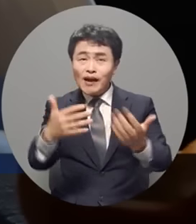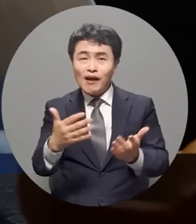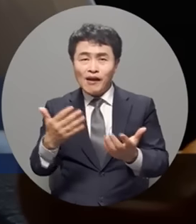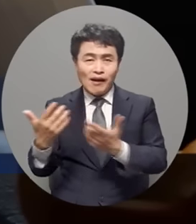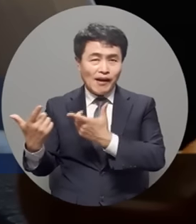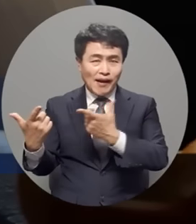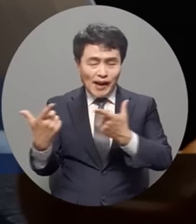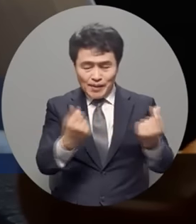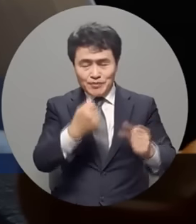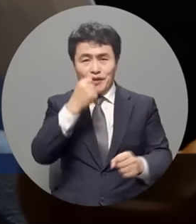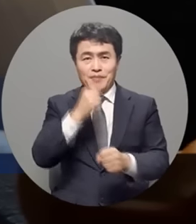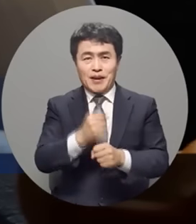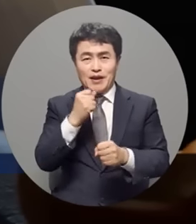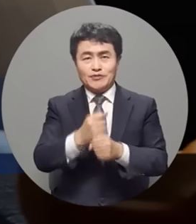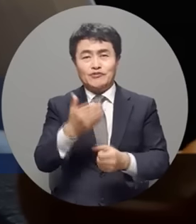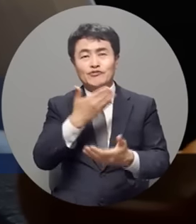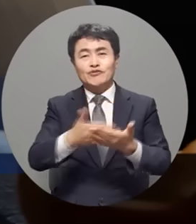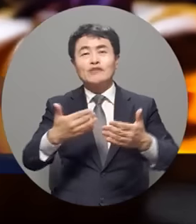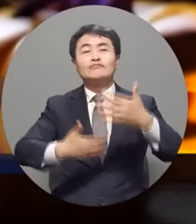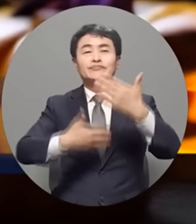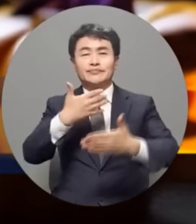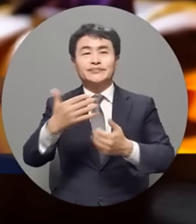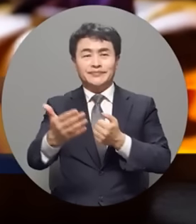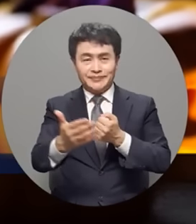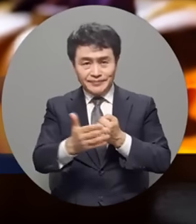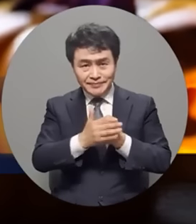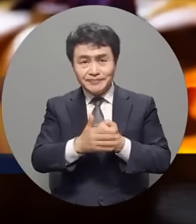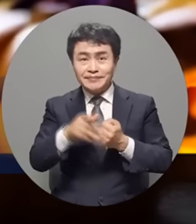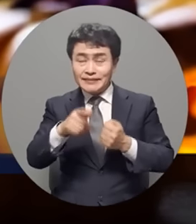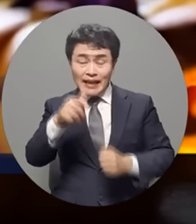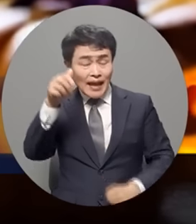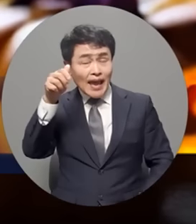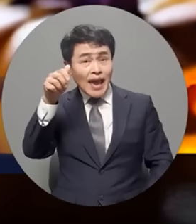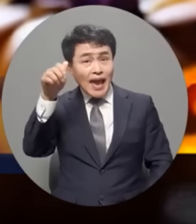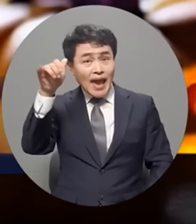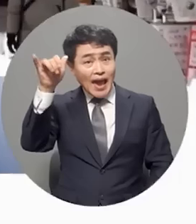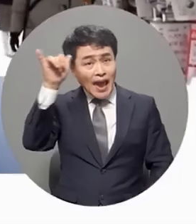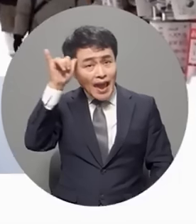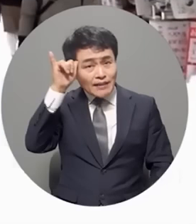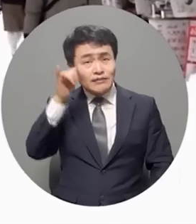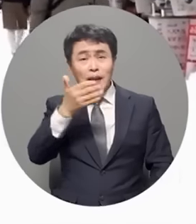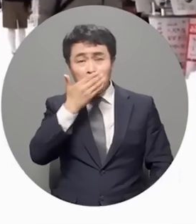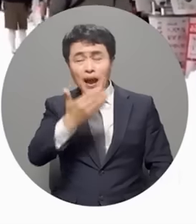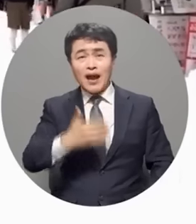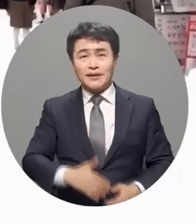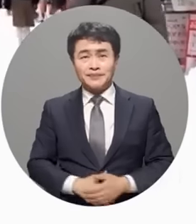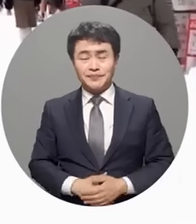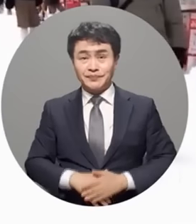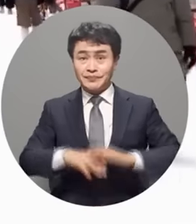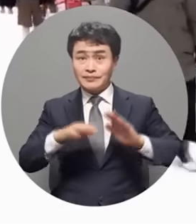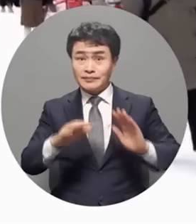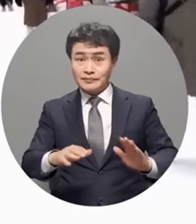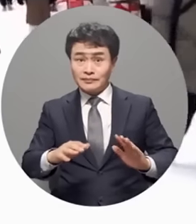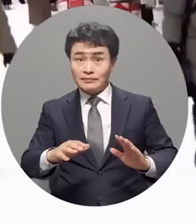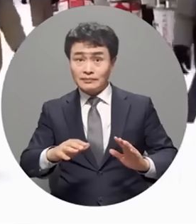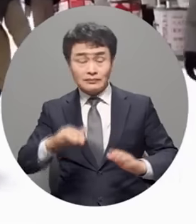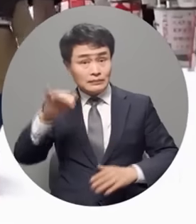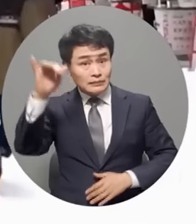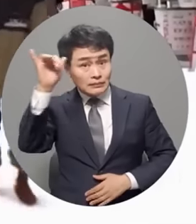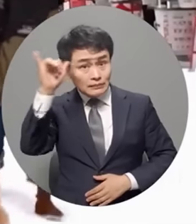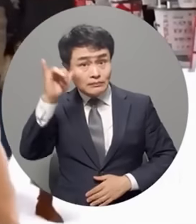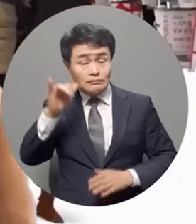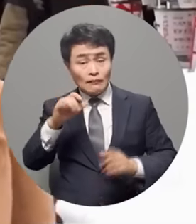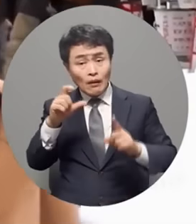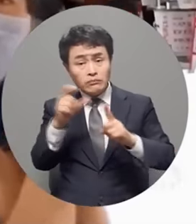탄생한 예술이라고 생각을 하기 때문에 이런 AI 기술이 접목될 수밖에 없는. 이제 인공지능은 단어